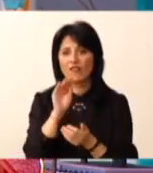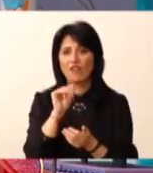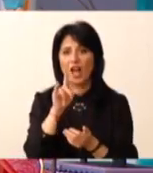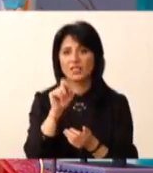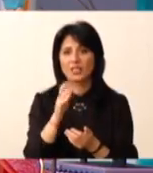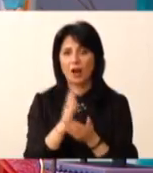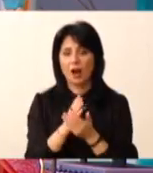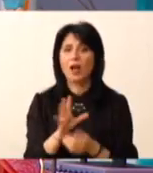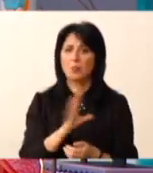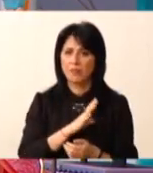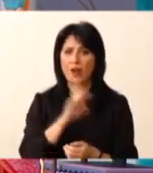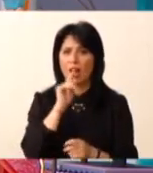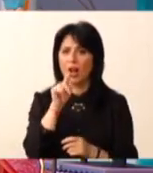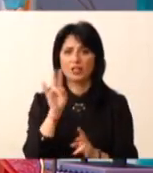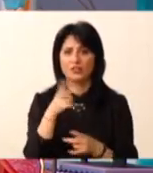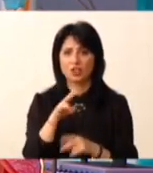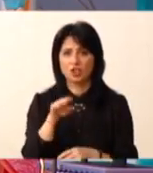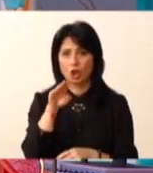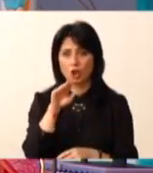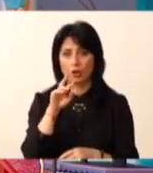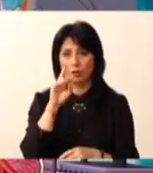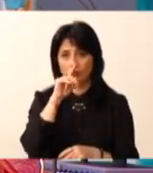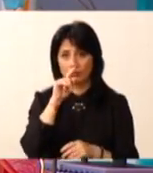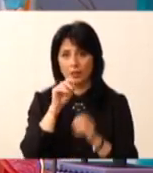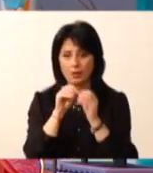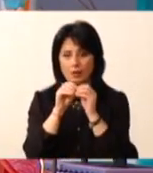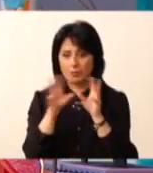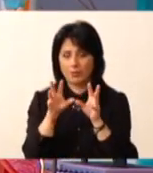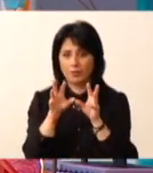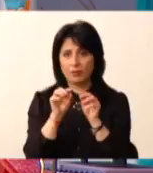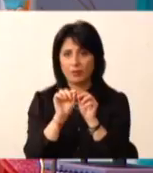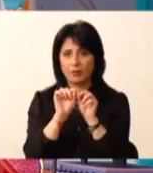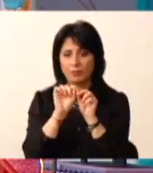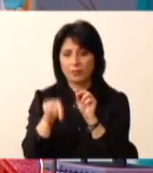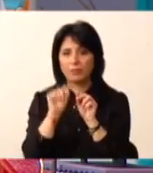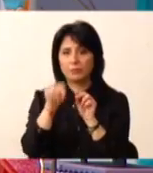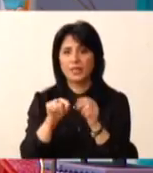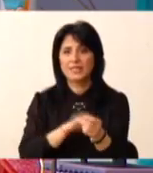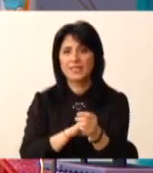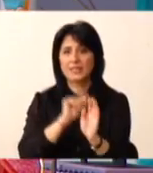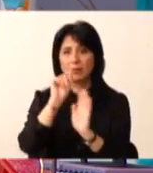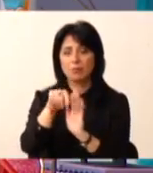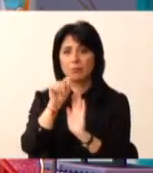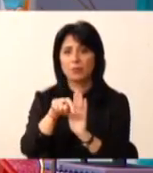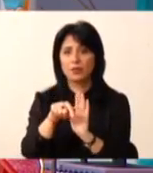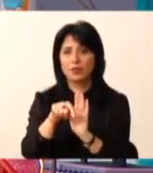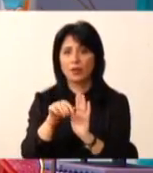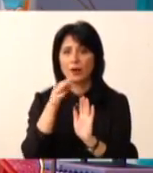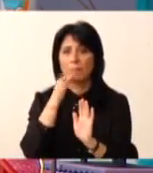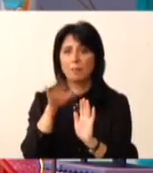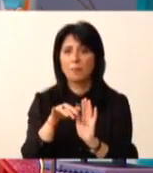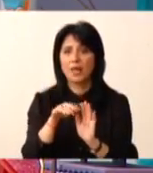და თანმიმდევრობა აქვს. თუ იყო თიროტოქსიკოზი, ანუ დაიშალა ქსოვილი, გადმოისროლა სისხლში დიდი რაოდენობით ჰორმონები, მერე